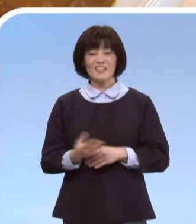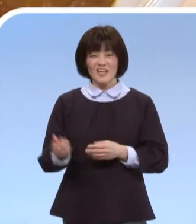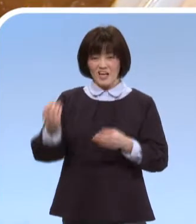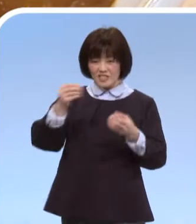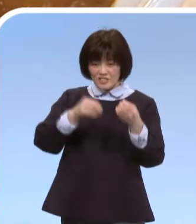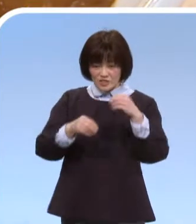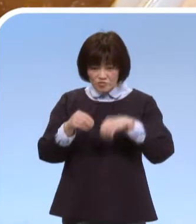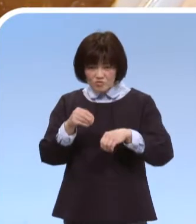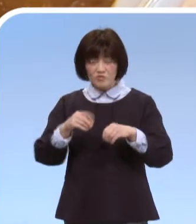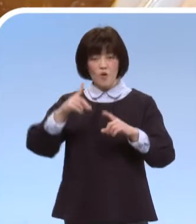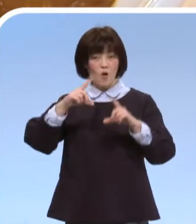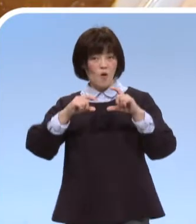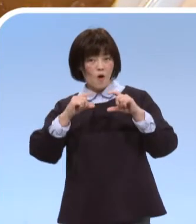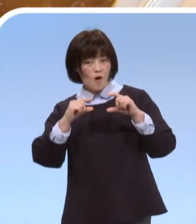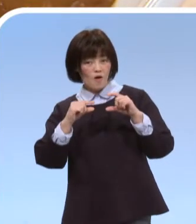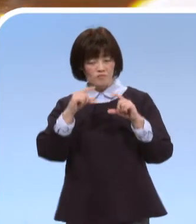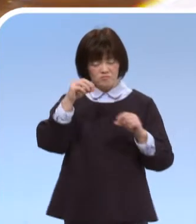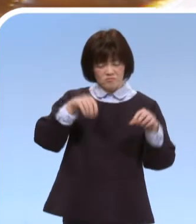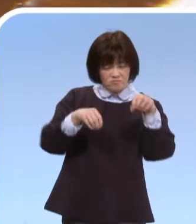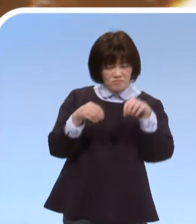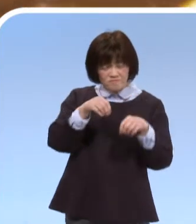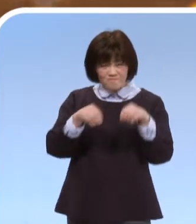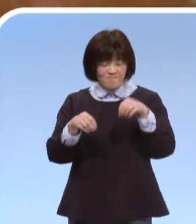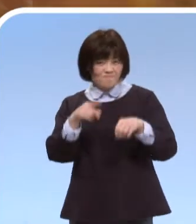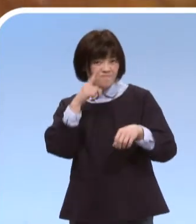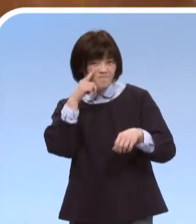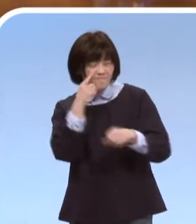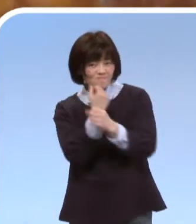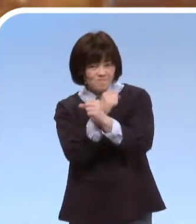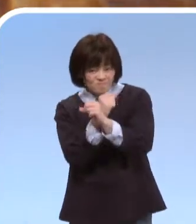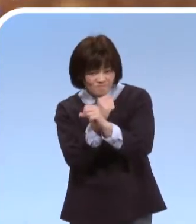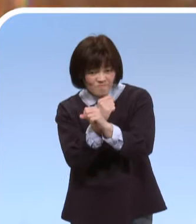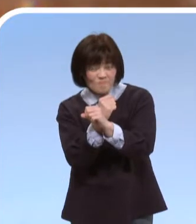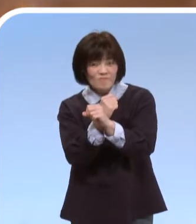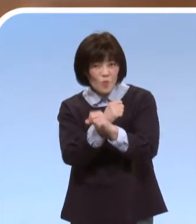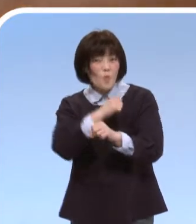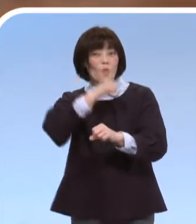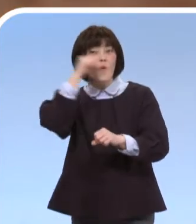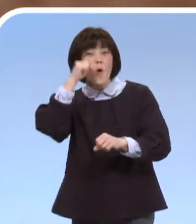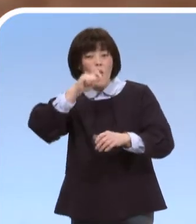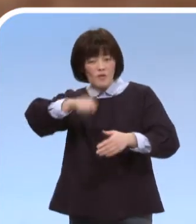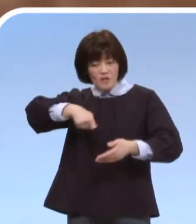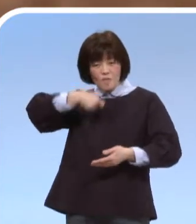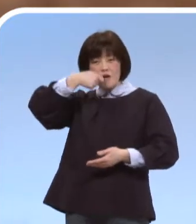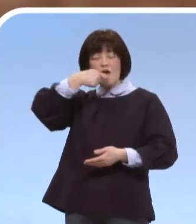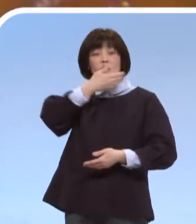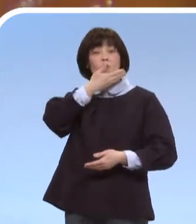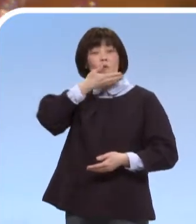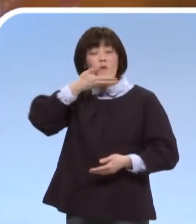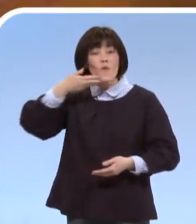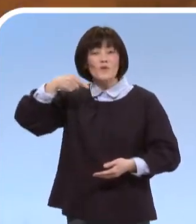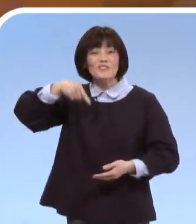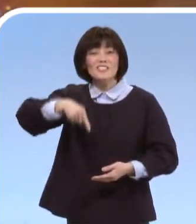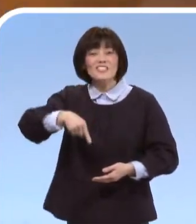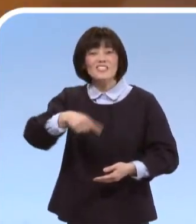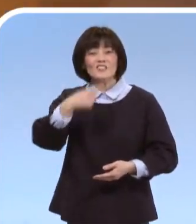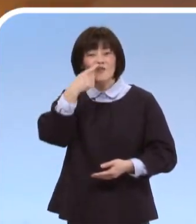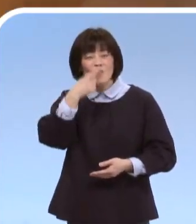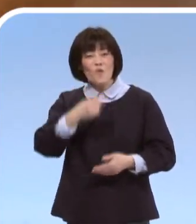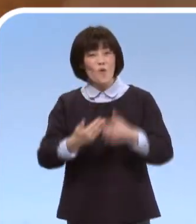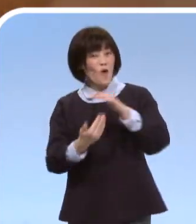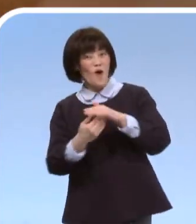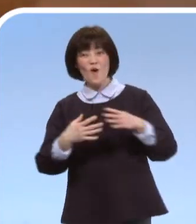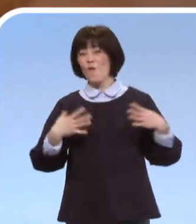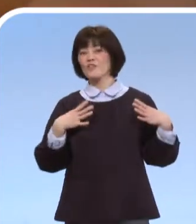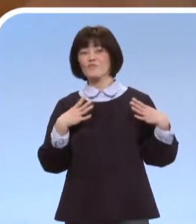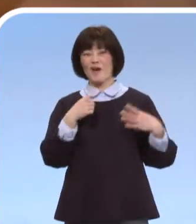であるとか、骨の中に入れるものであるとか、何種類も実験して食べた時はこうなるかと、本当に手前味噌になりますけど、